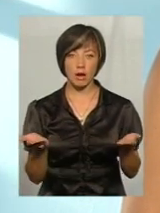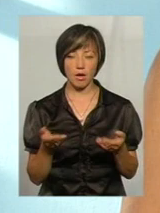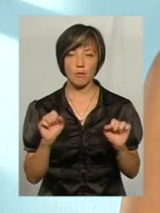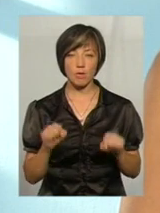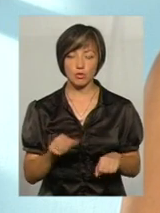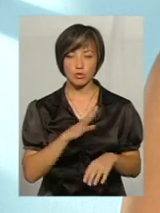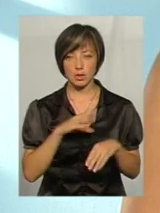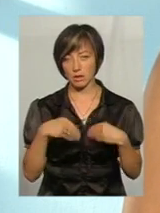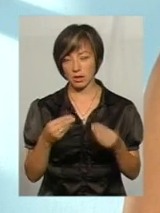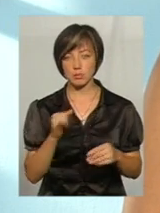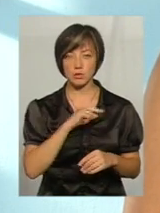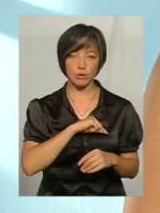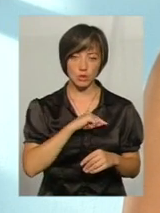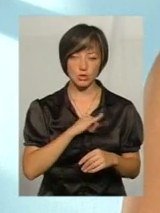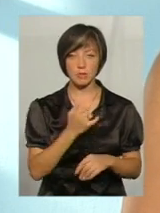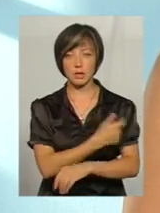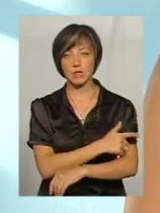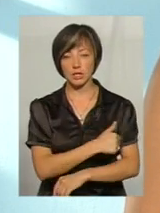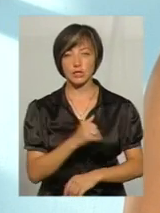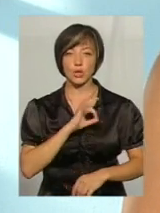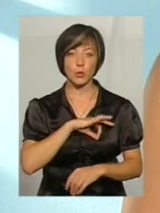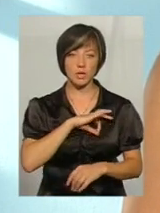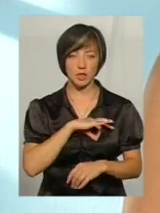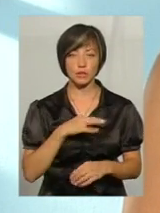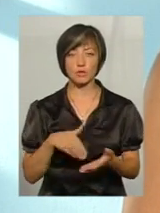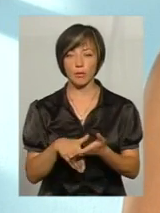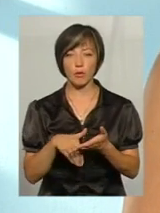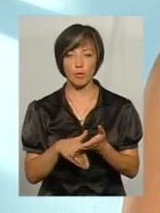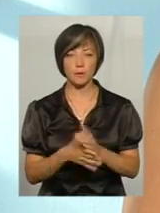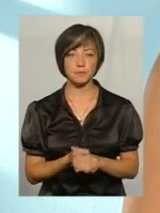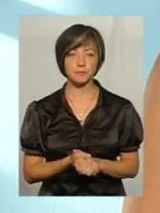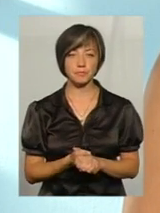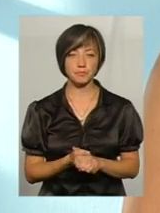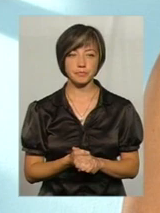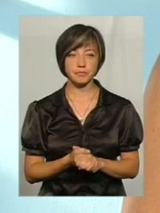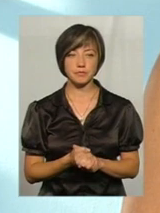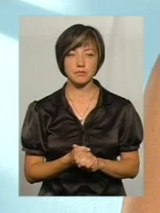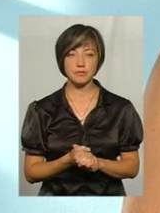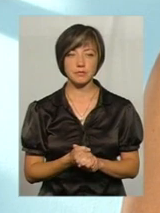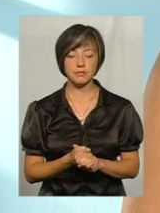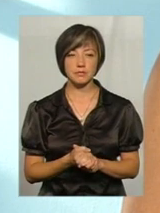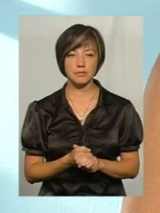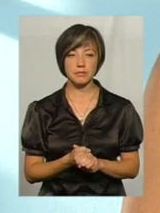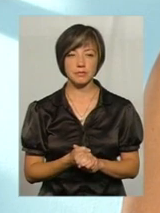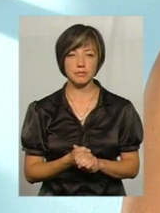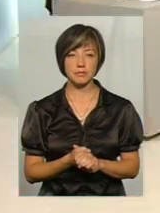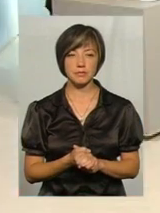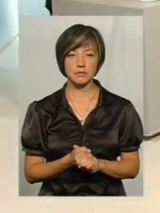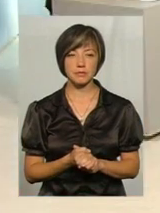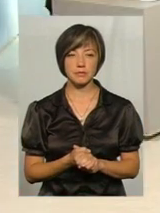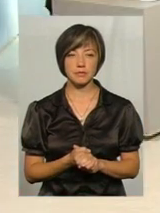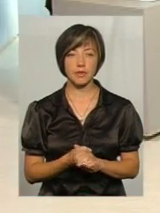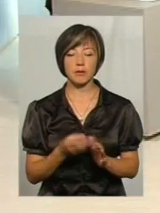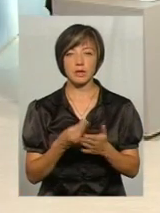може бути надана, і психологічна, і медична, і юридична допомога. Тобто, ну, пані Олені, якби, і матеріальну. Да,